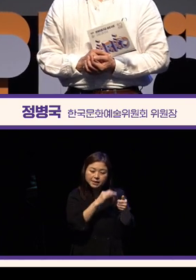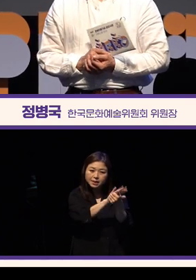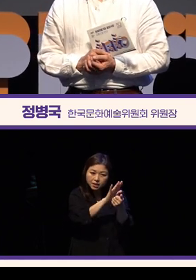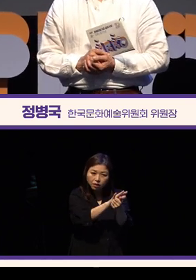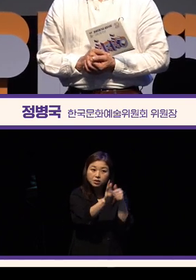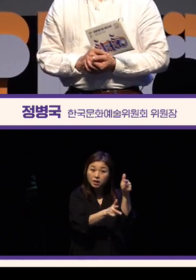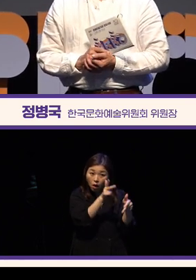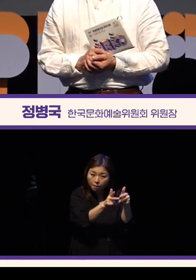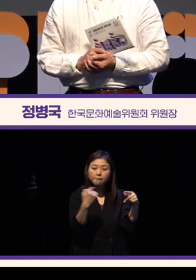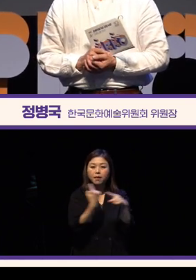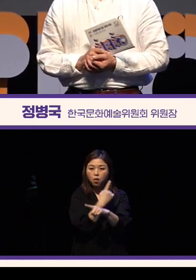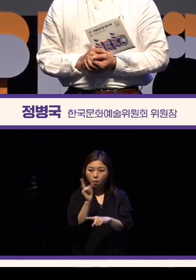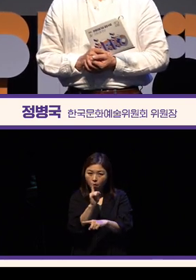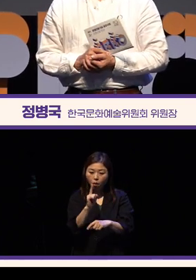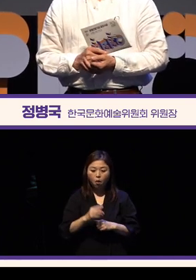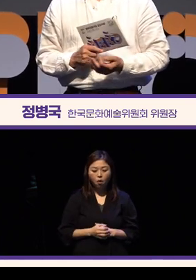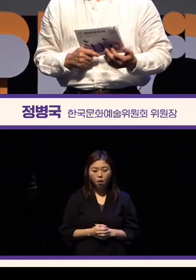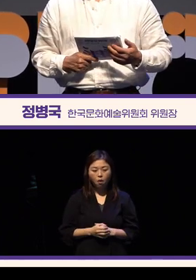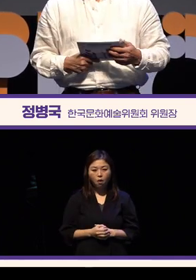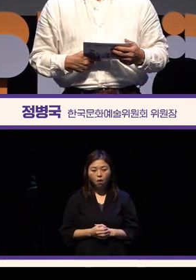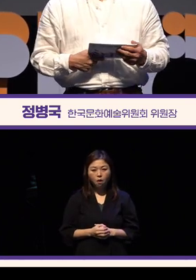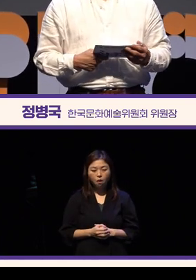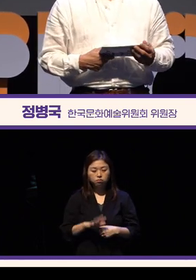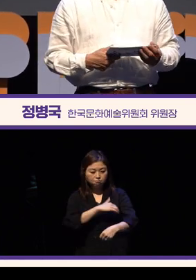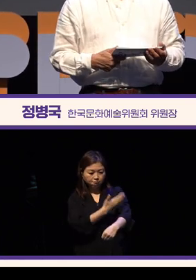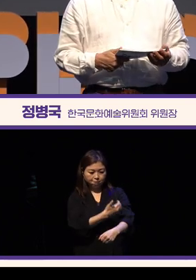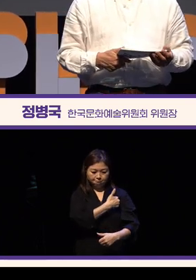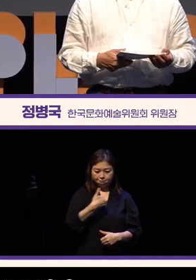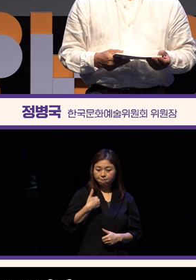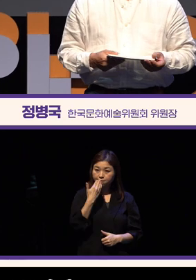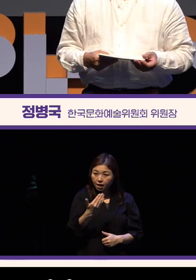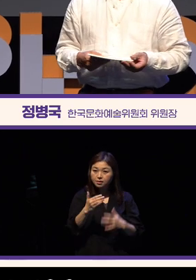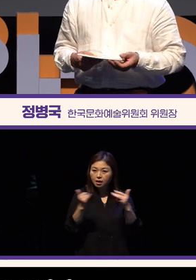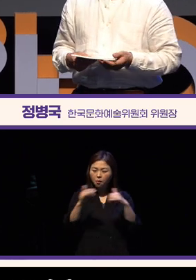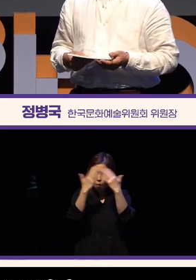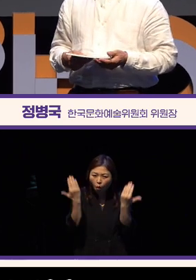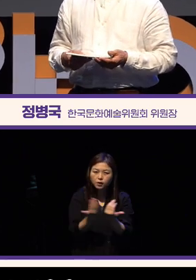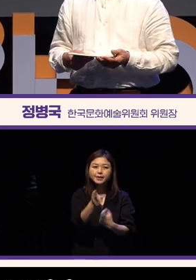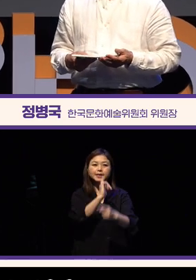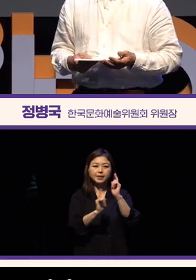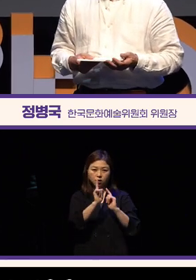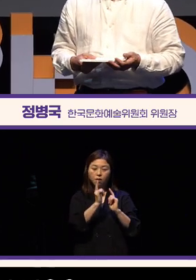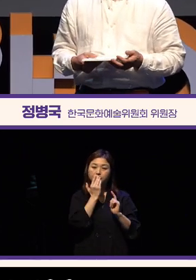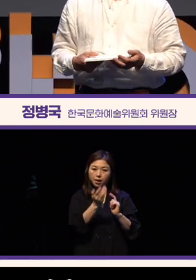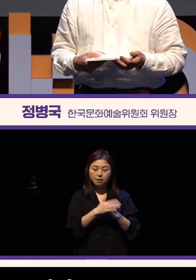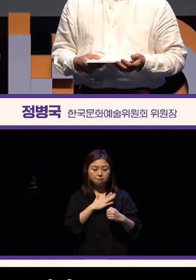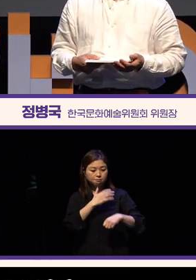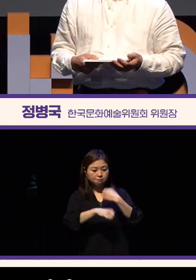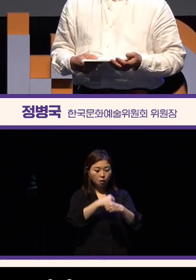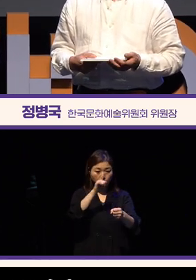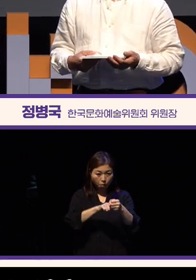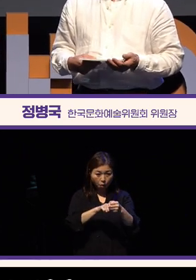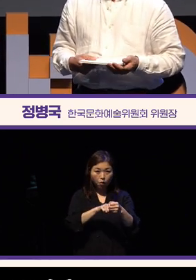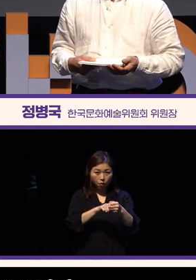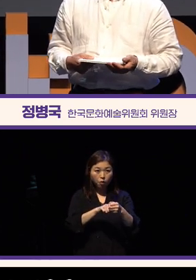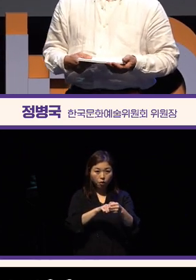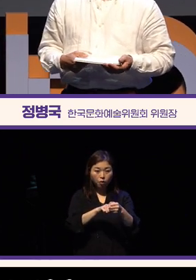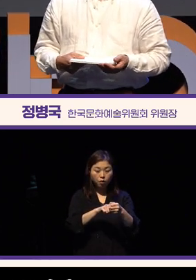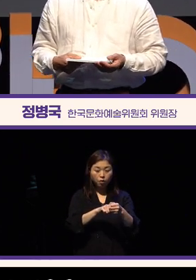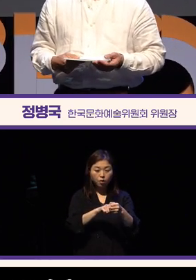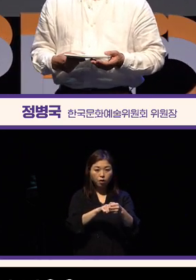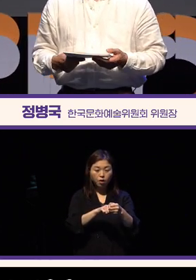사업 내용을 확장해서 역량이 입증된 누구나 지원 그 자율적인